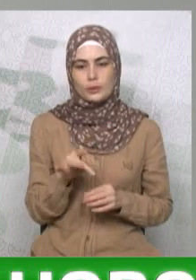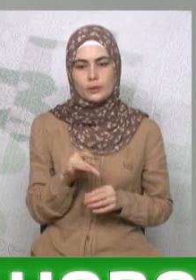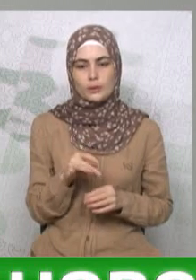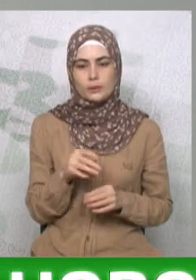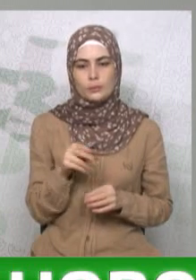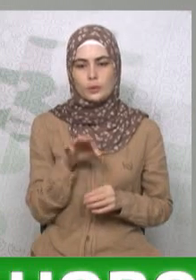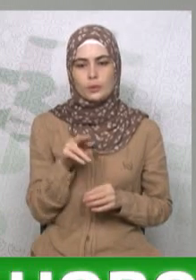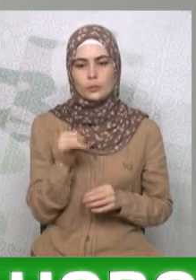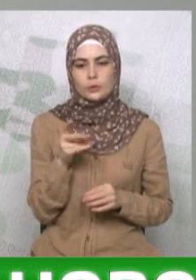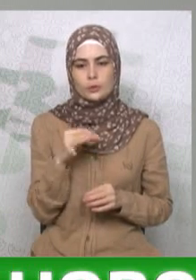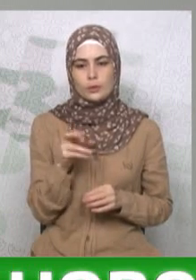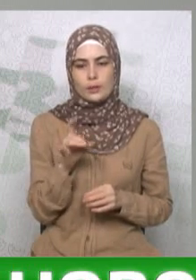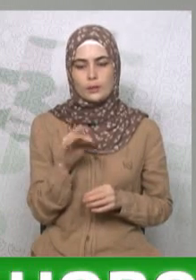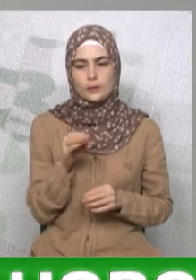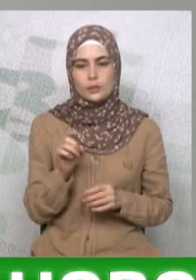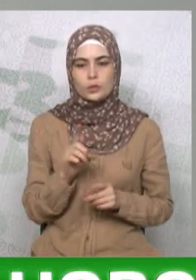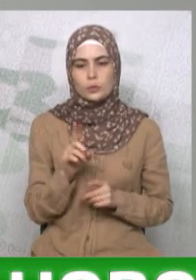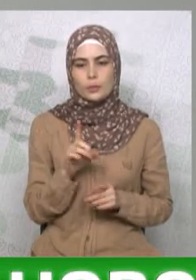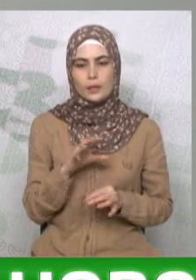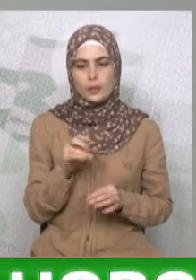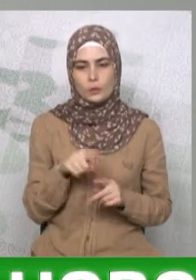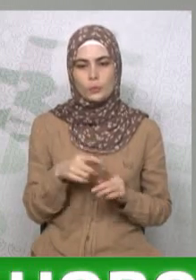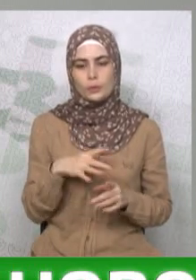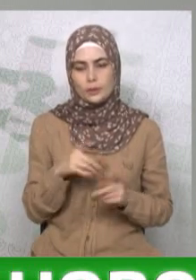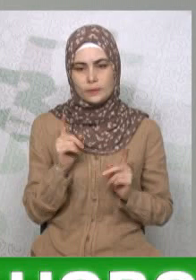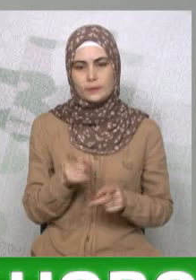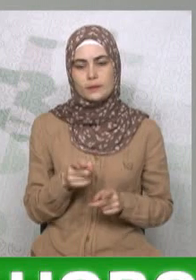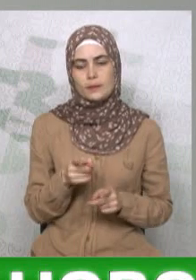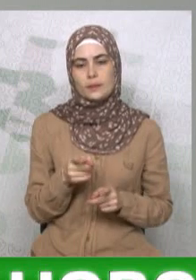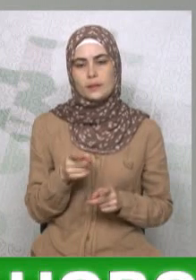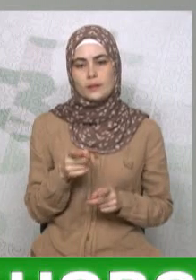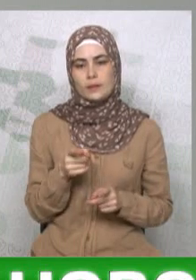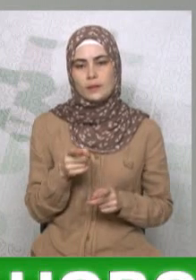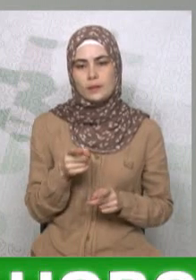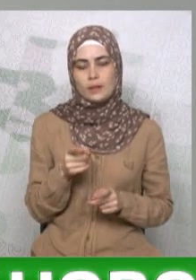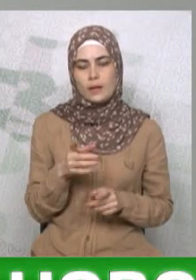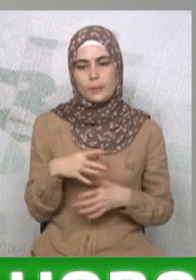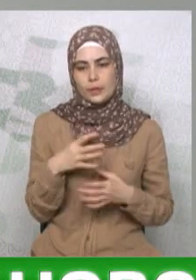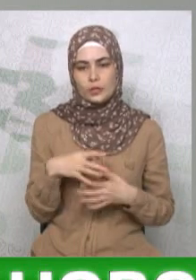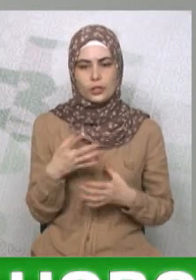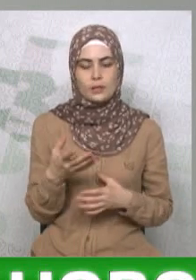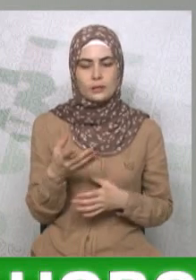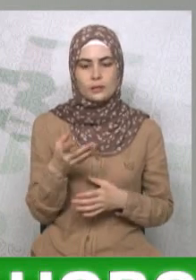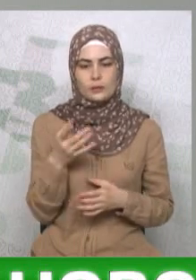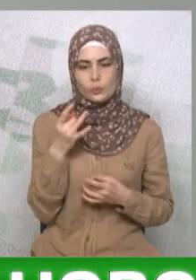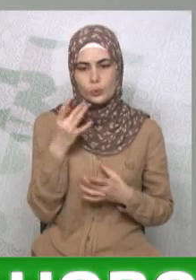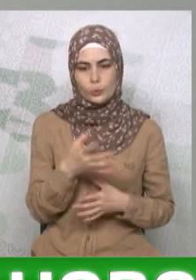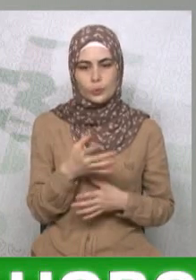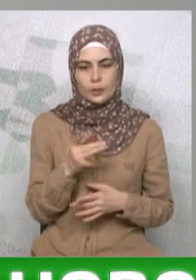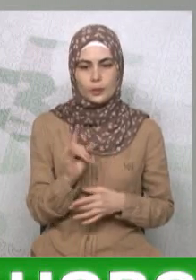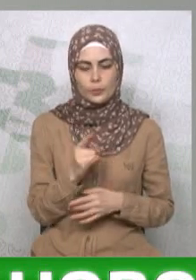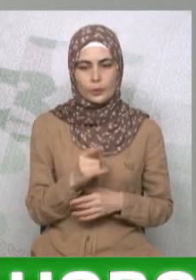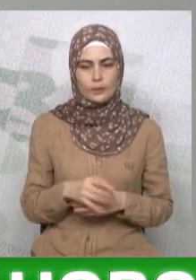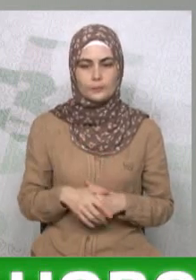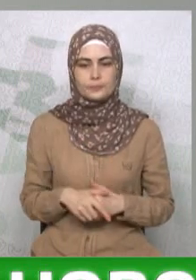по Пушкинской карте. Чтобы это действительно обогащало культурно ребенка. Это не должно быть каким-то развлекательным мероприятием, просто